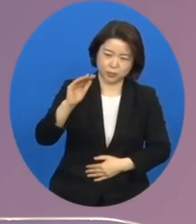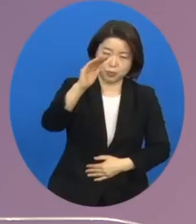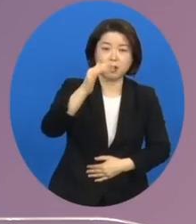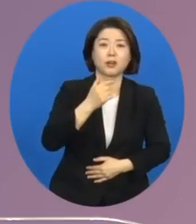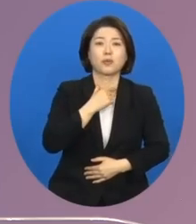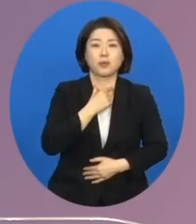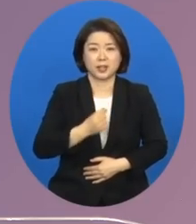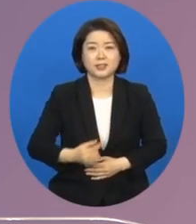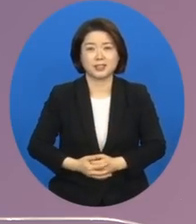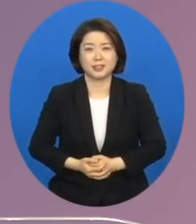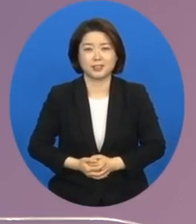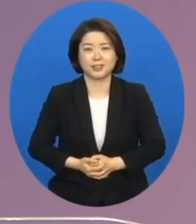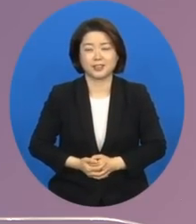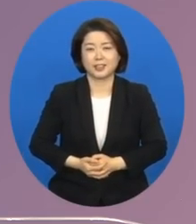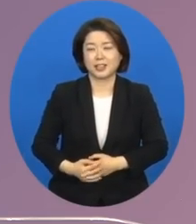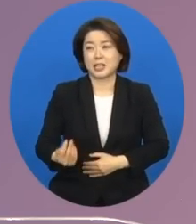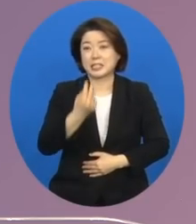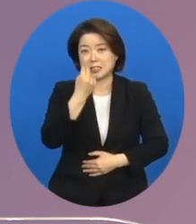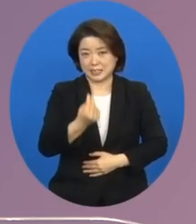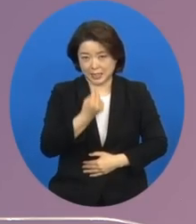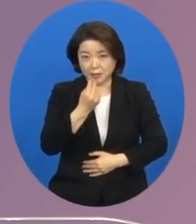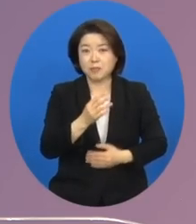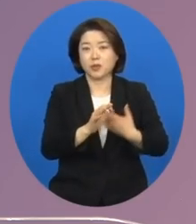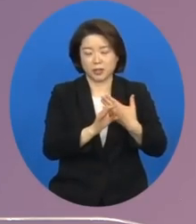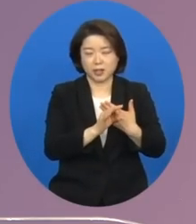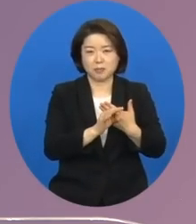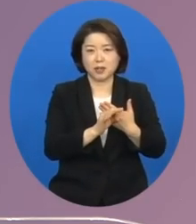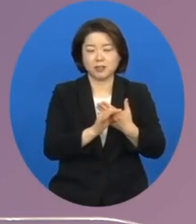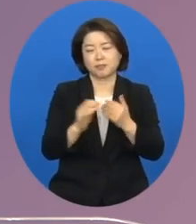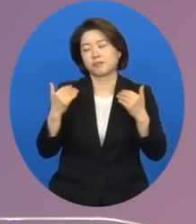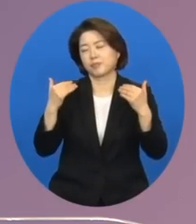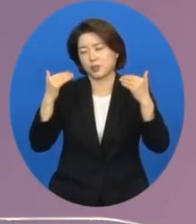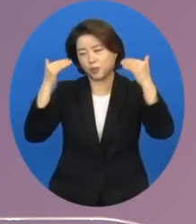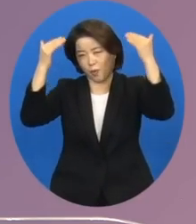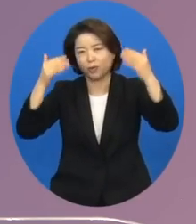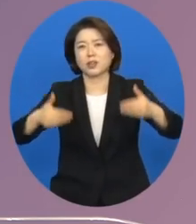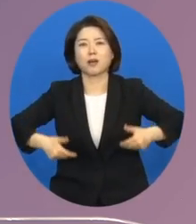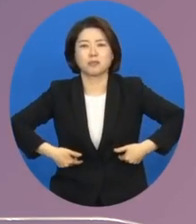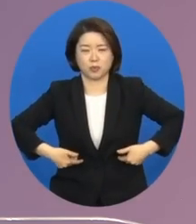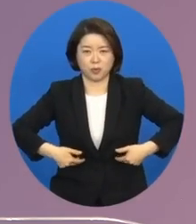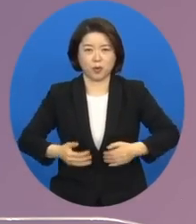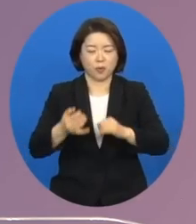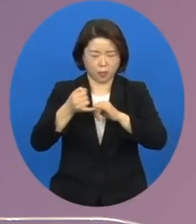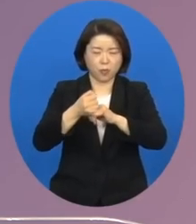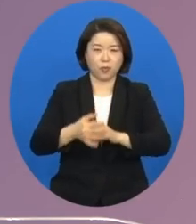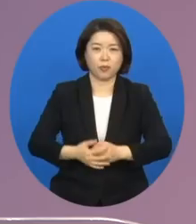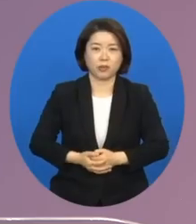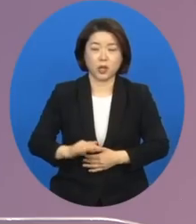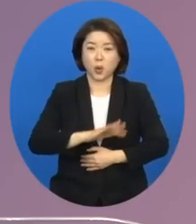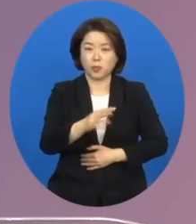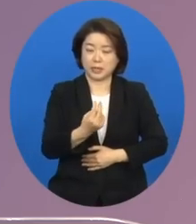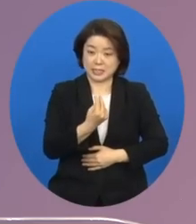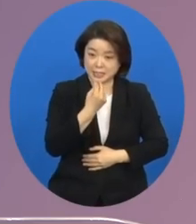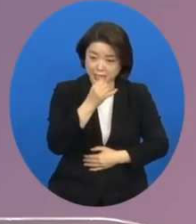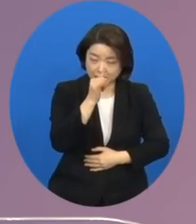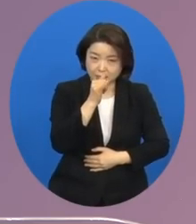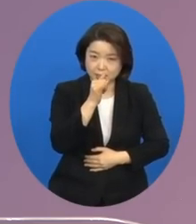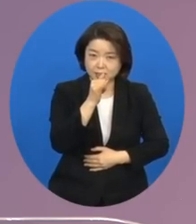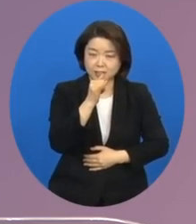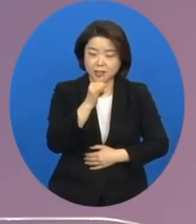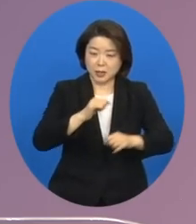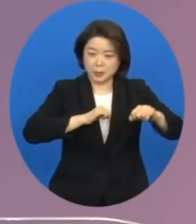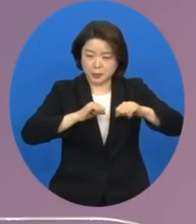여러분 생명이라면 성장해야 돼요 우리가 살아있는 생명이라면